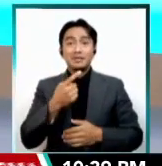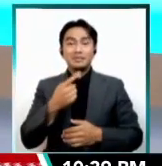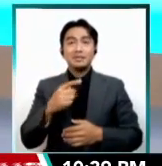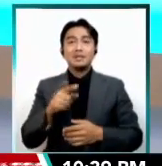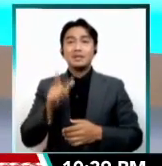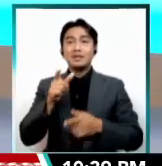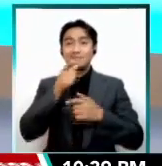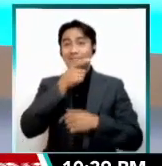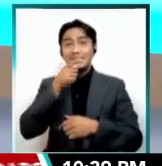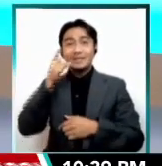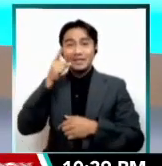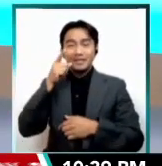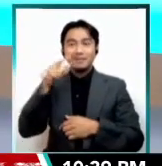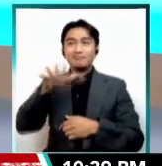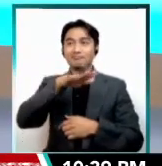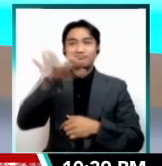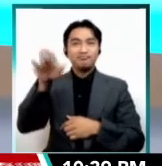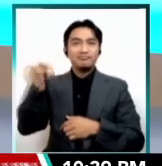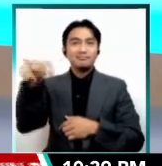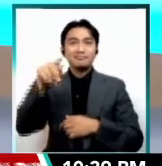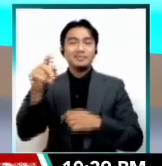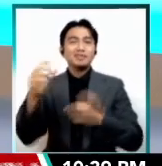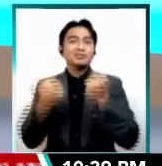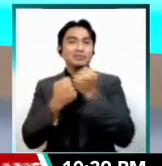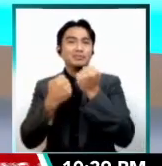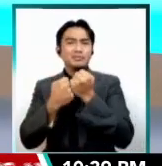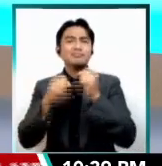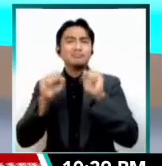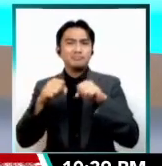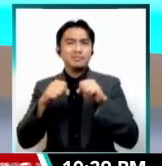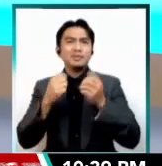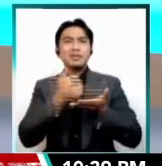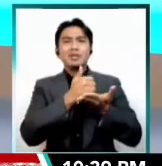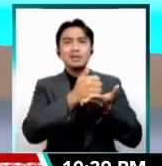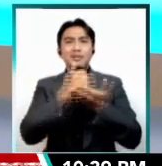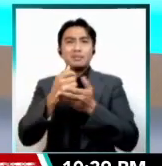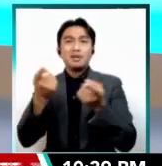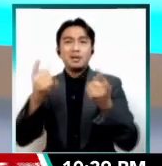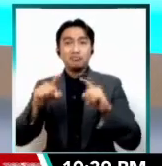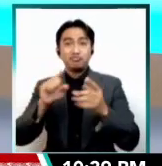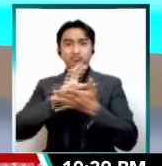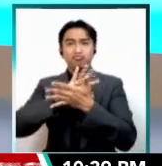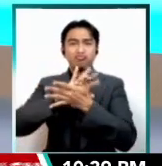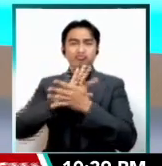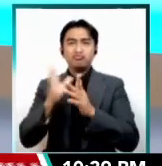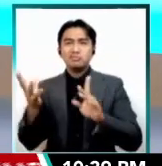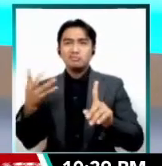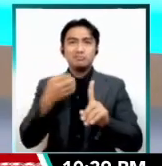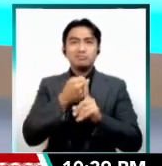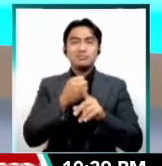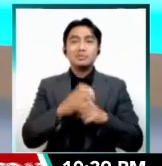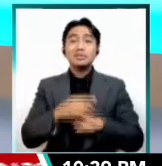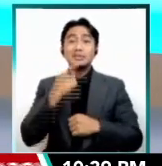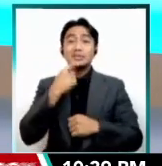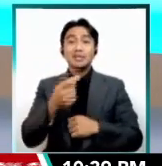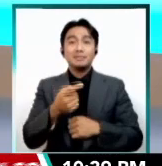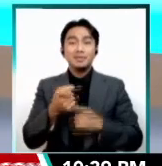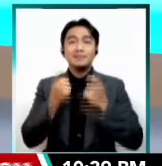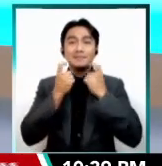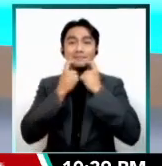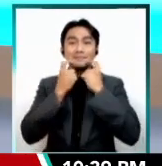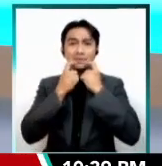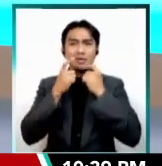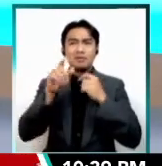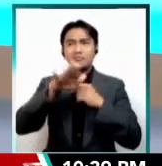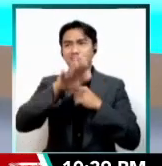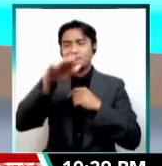sa kanyang mga taga-suporta na tumulong sa mga apektado ng pandemya. Habang si Davao City Mayor Sara Duterte may apela sa mga